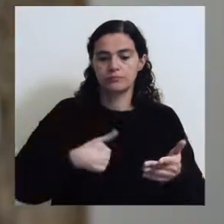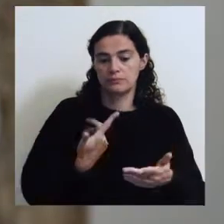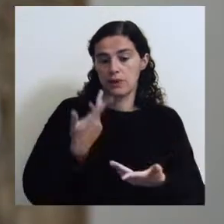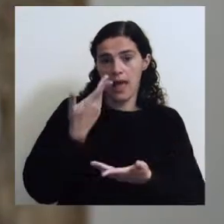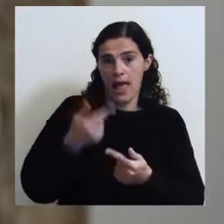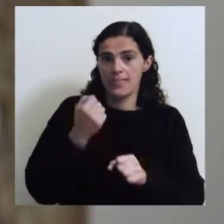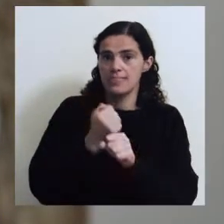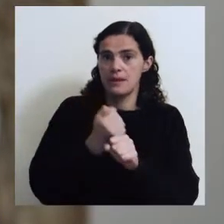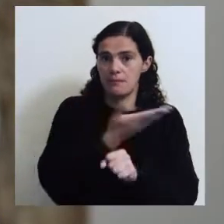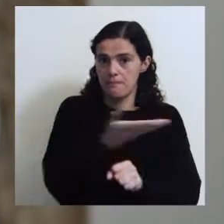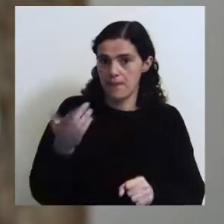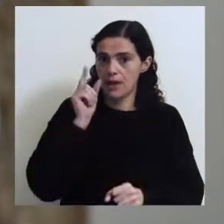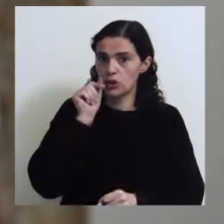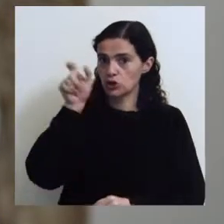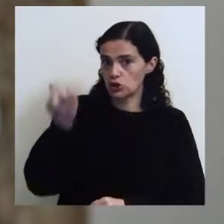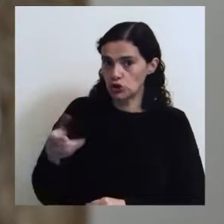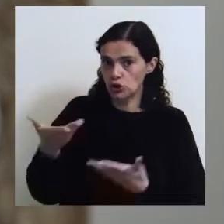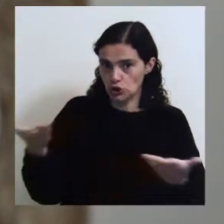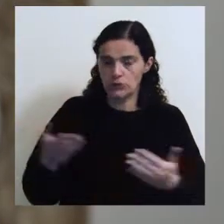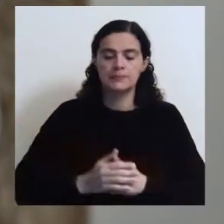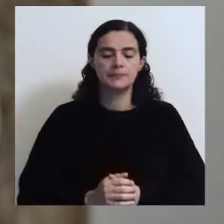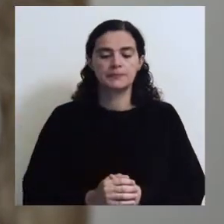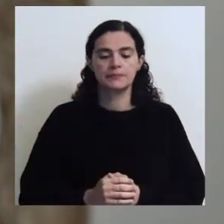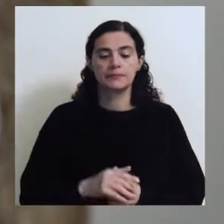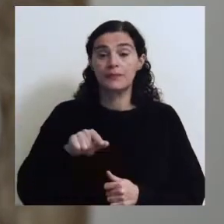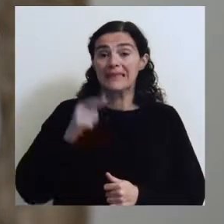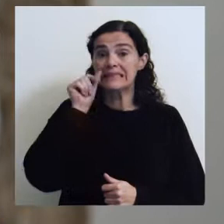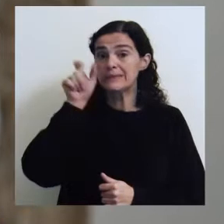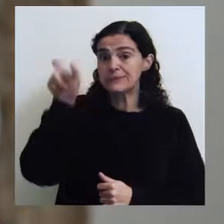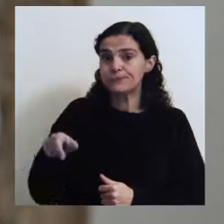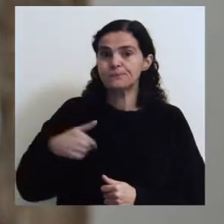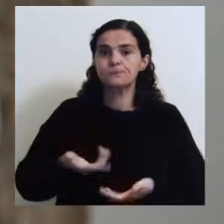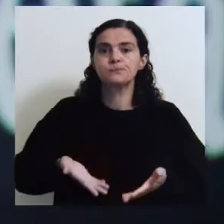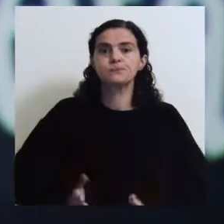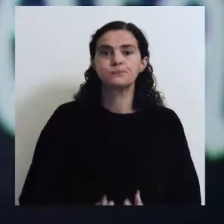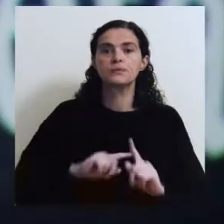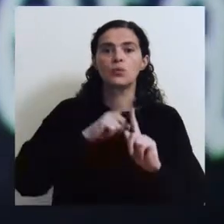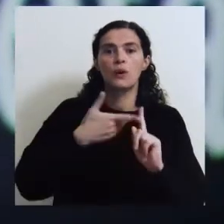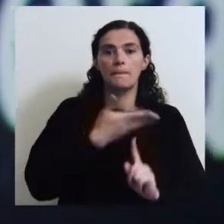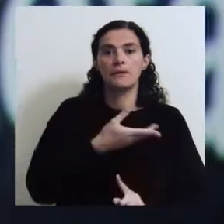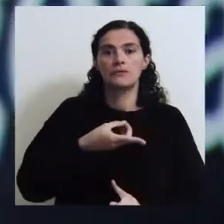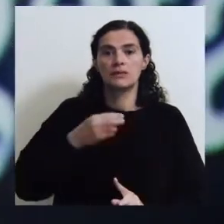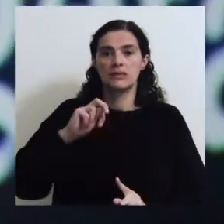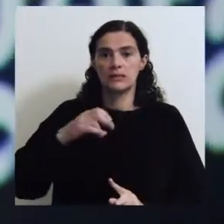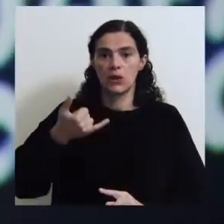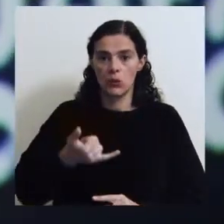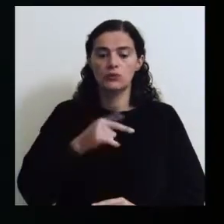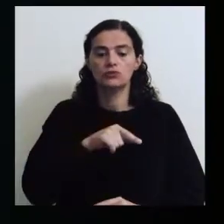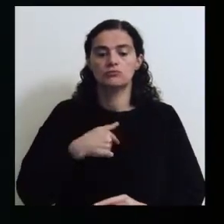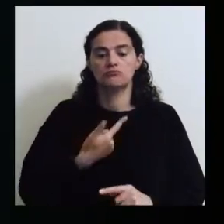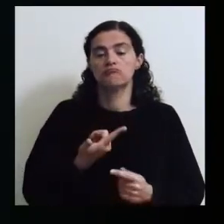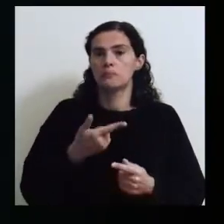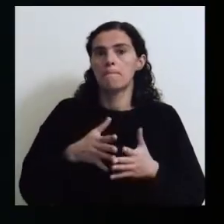d'abord que nous avons affaire à l'œuvre d'Alexander Klug. Alexander Klug est né en 1932